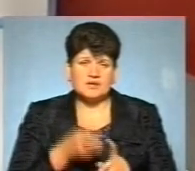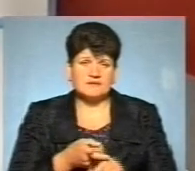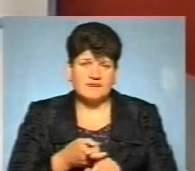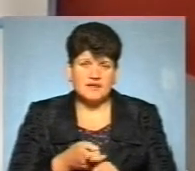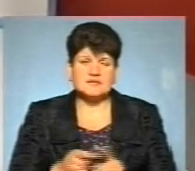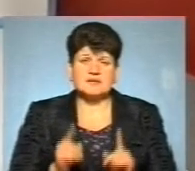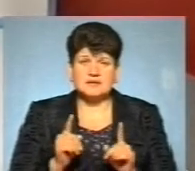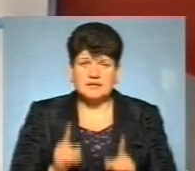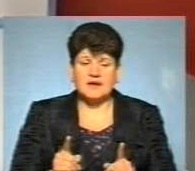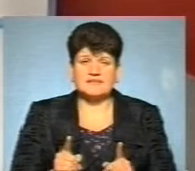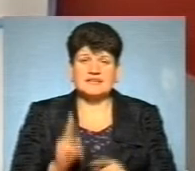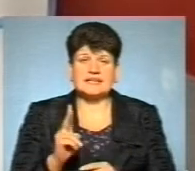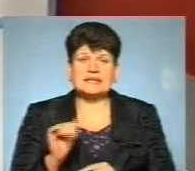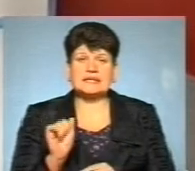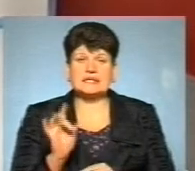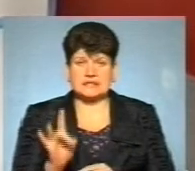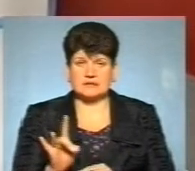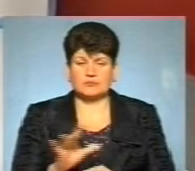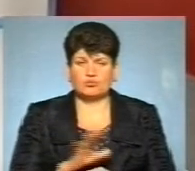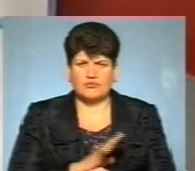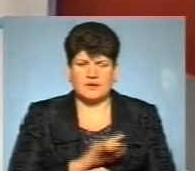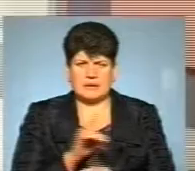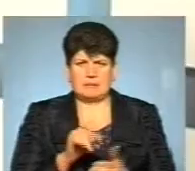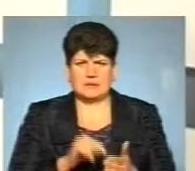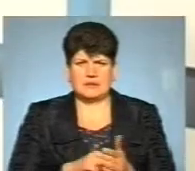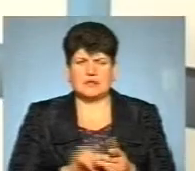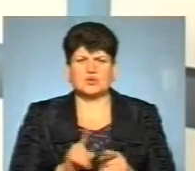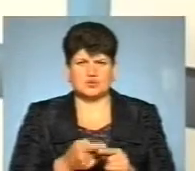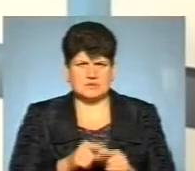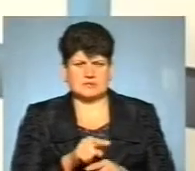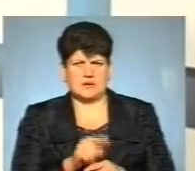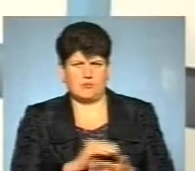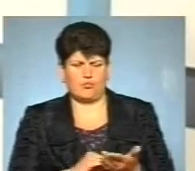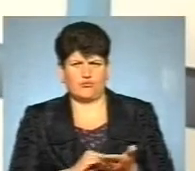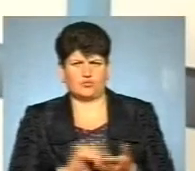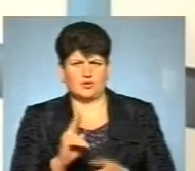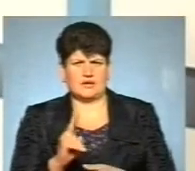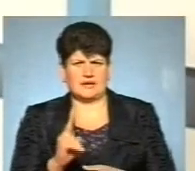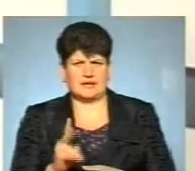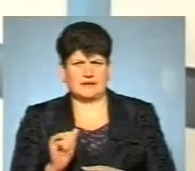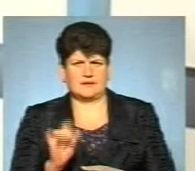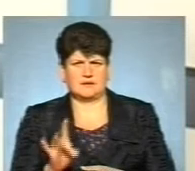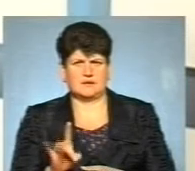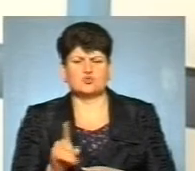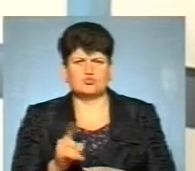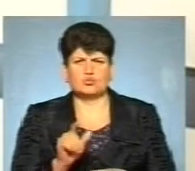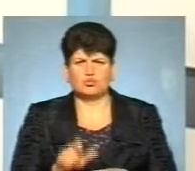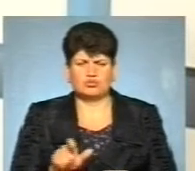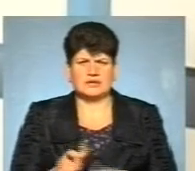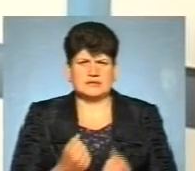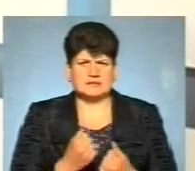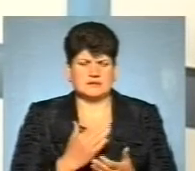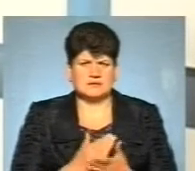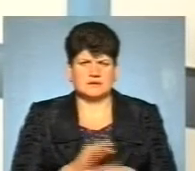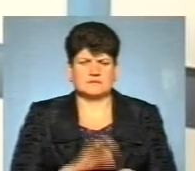навіть при кору, інколи виникають питання, що це повторний кір, чи чому людина імунна захворіла. Тобто